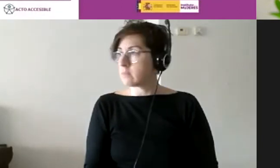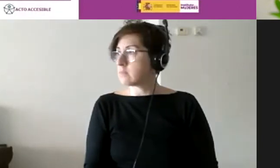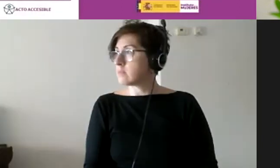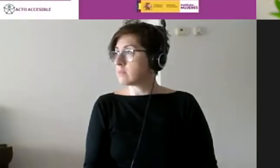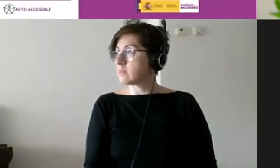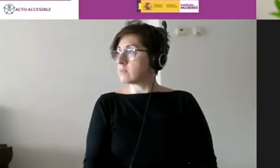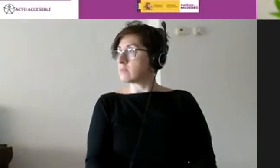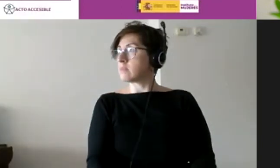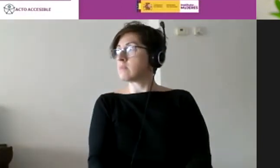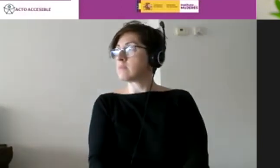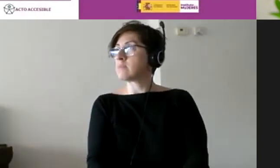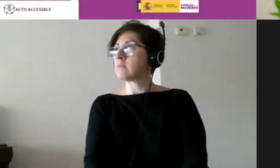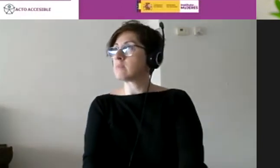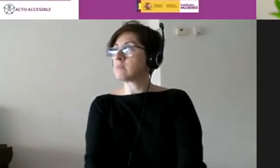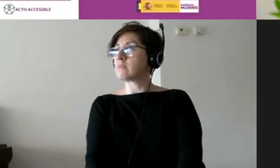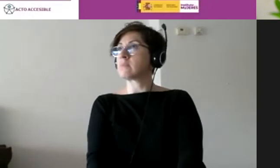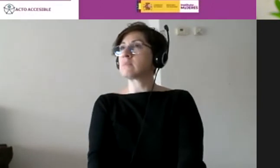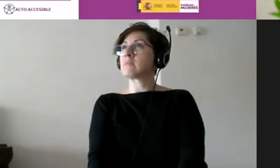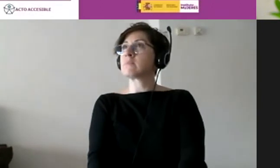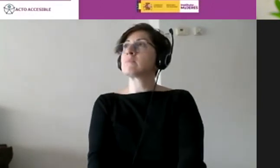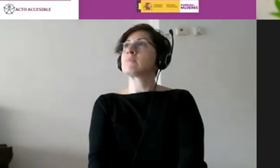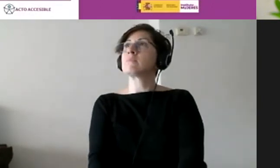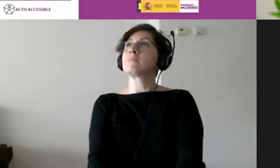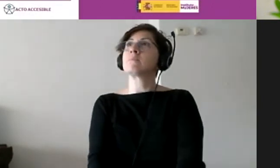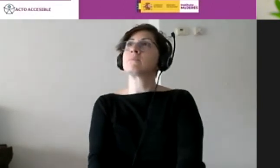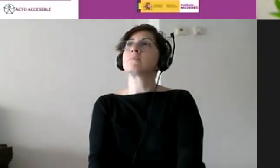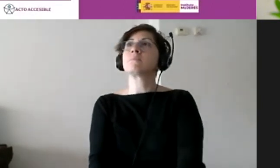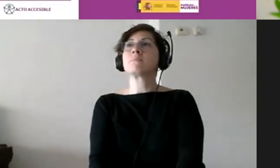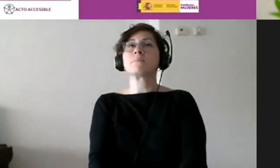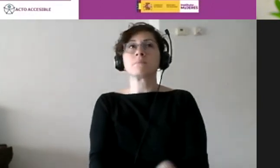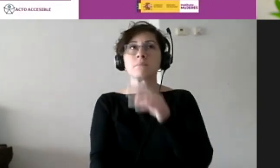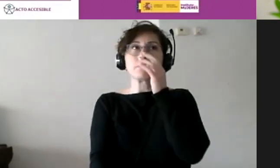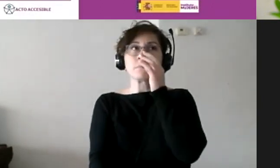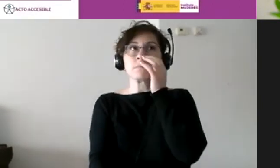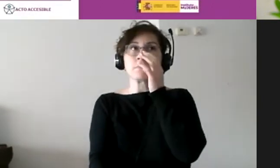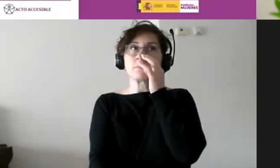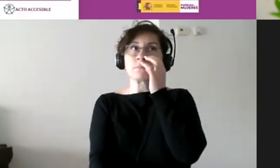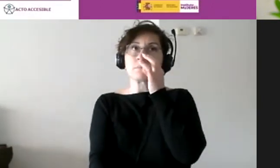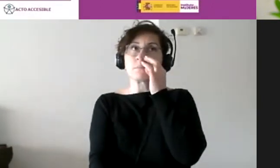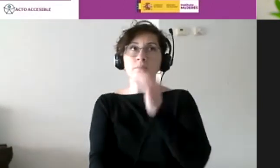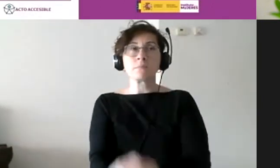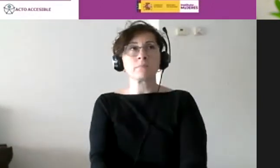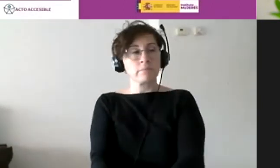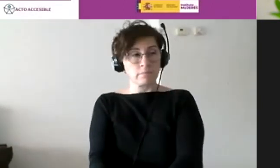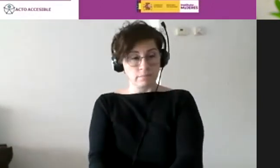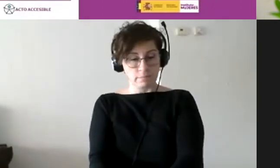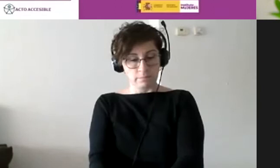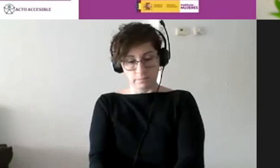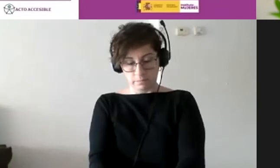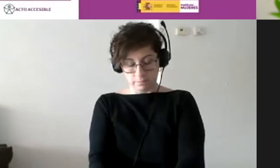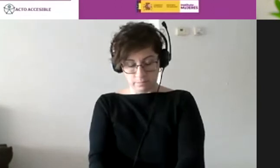же Краматорске, Славянске, практически не предоставляется возможности. Это очень